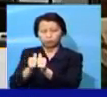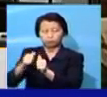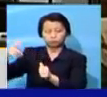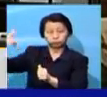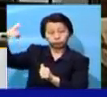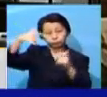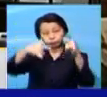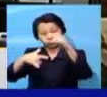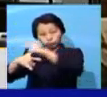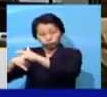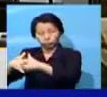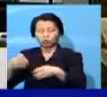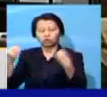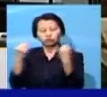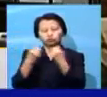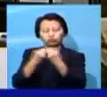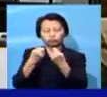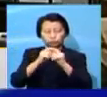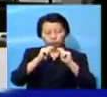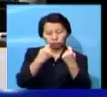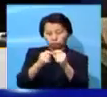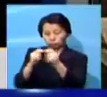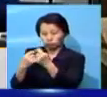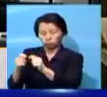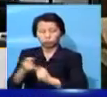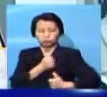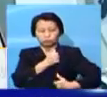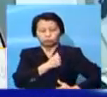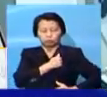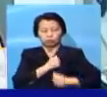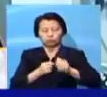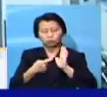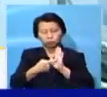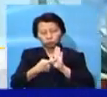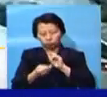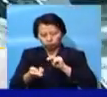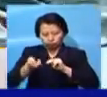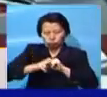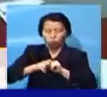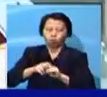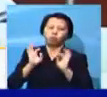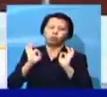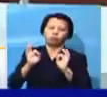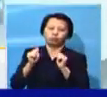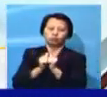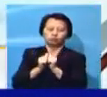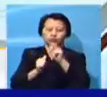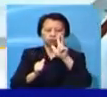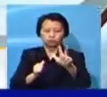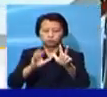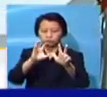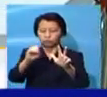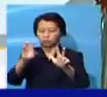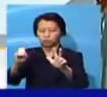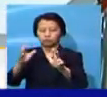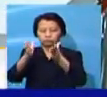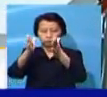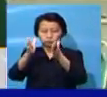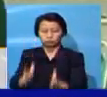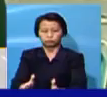angkasa jumlah delegasi pertahanan dan keselamatan juga mencatat pertambahan signifikan kepada 300